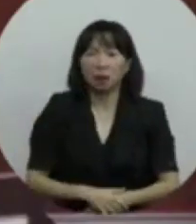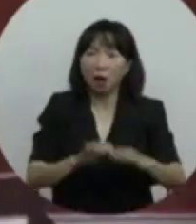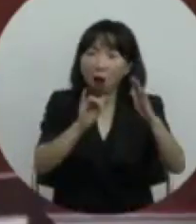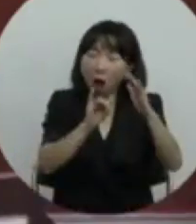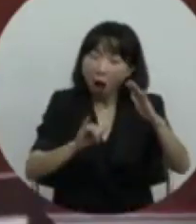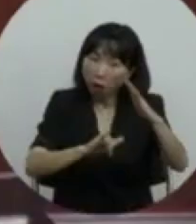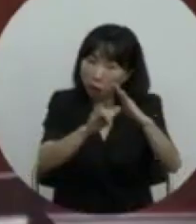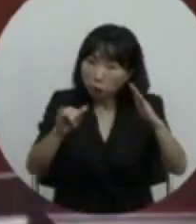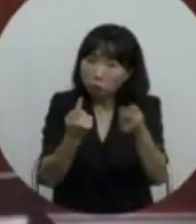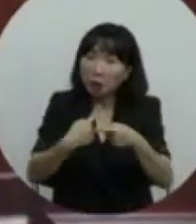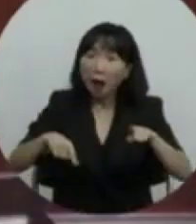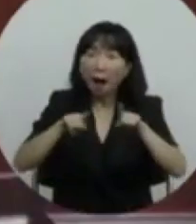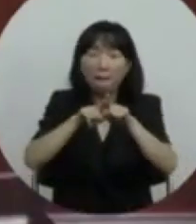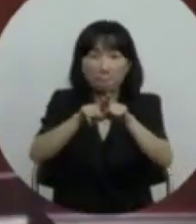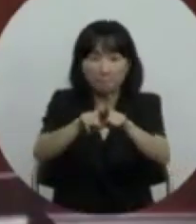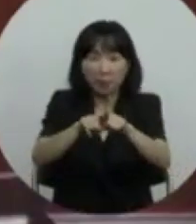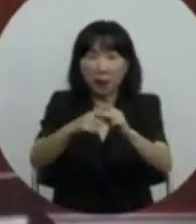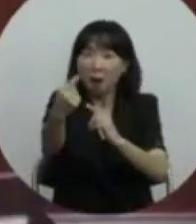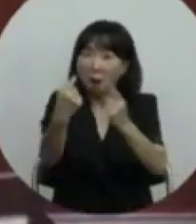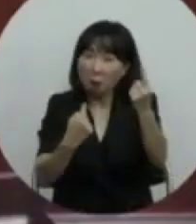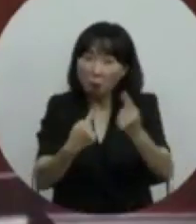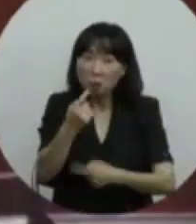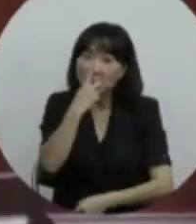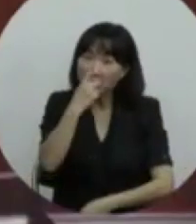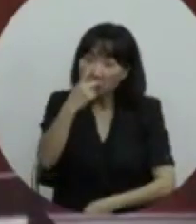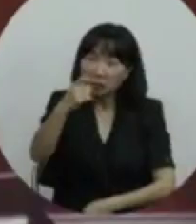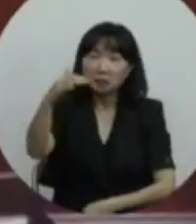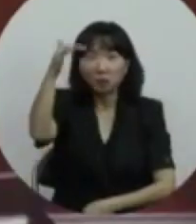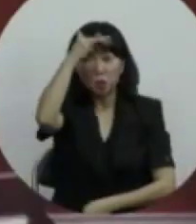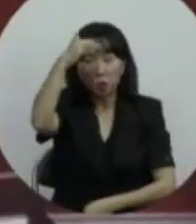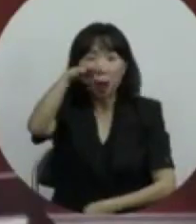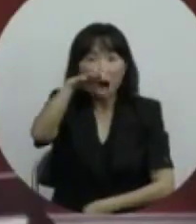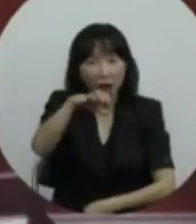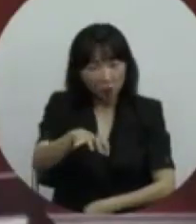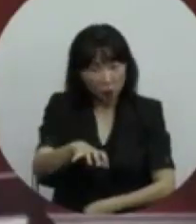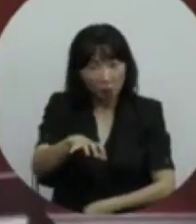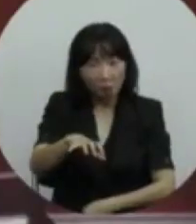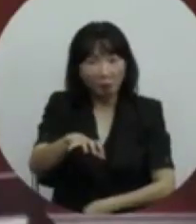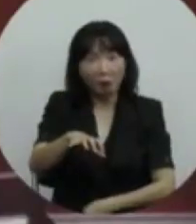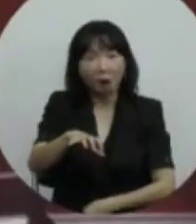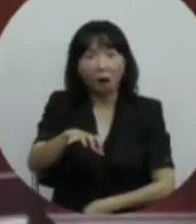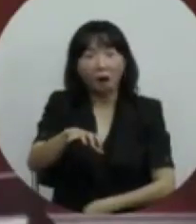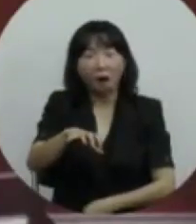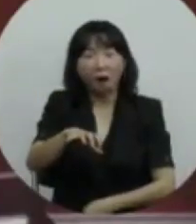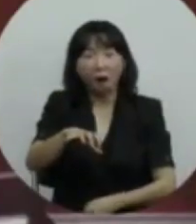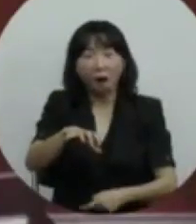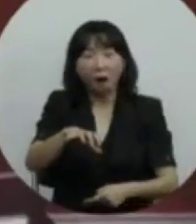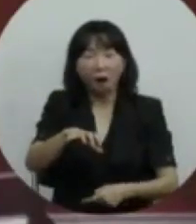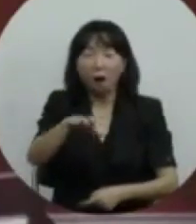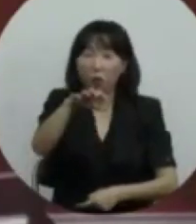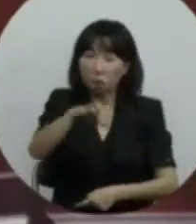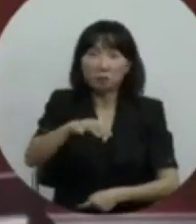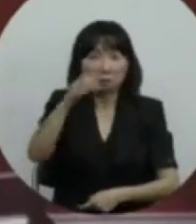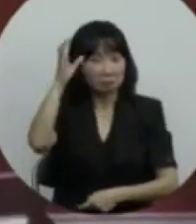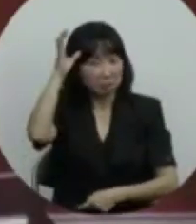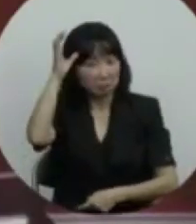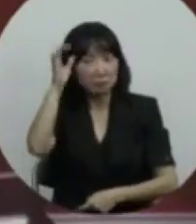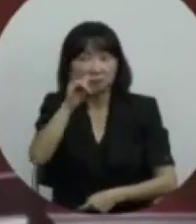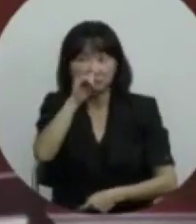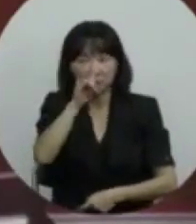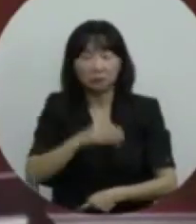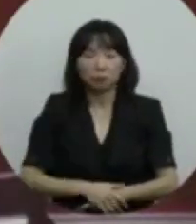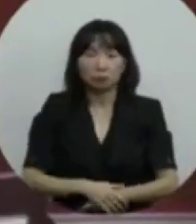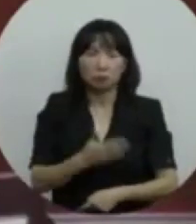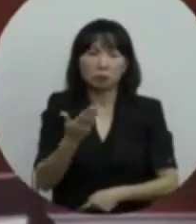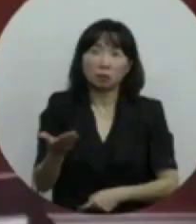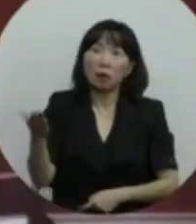가족들과 함께 방문할 수 있는 멋진 관광형 테마파크를 상상했습니다.